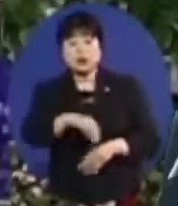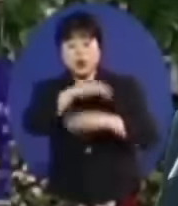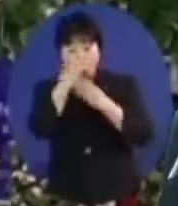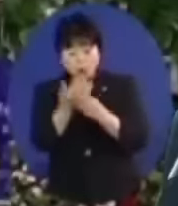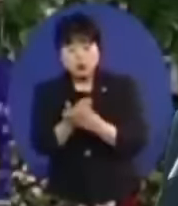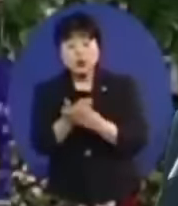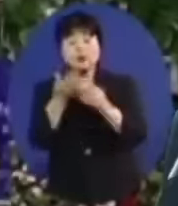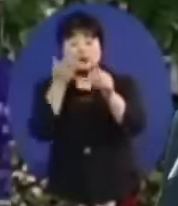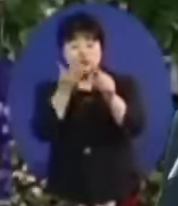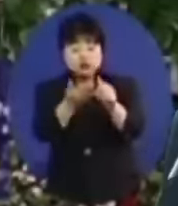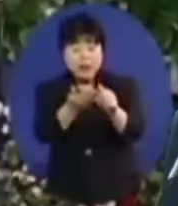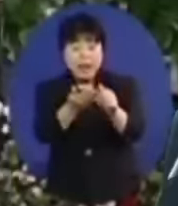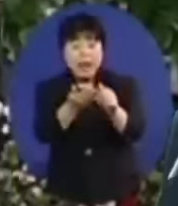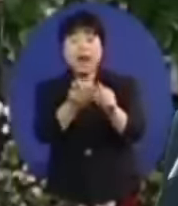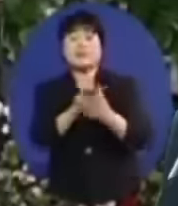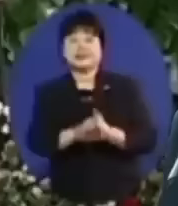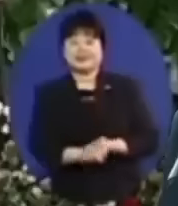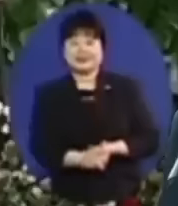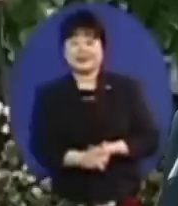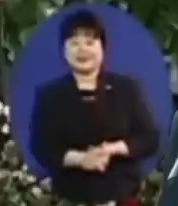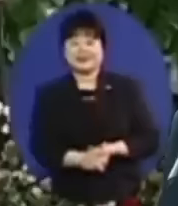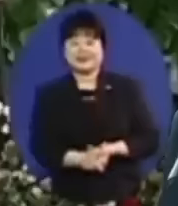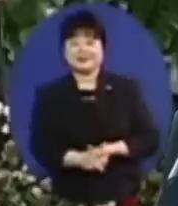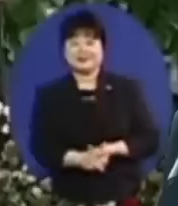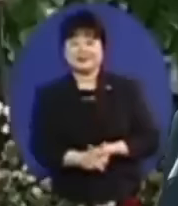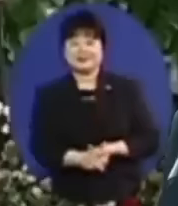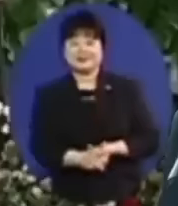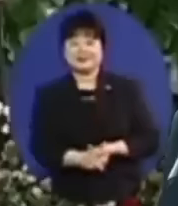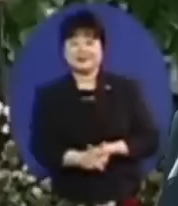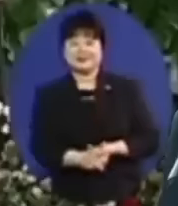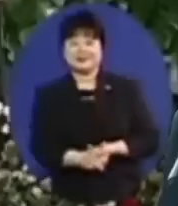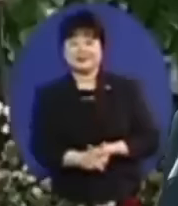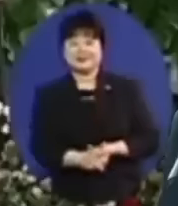온전하였음이라, 그렇게 응답했습니다.